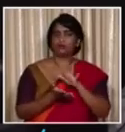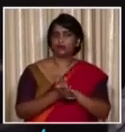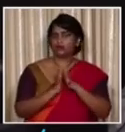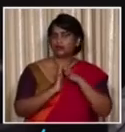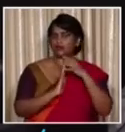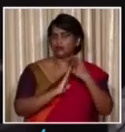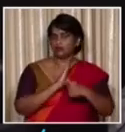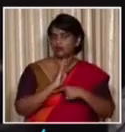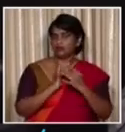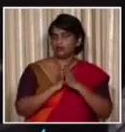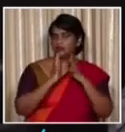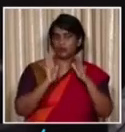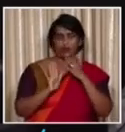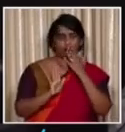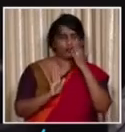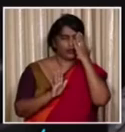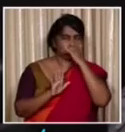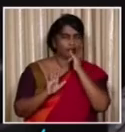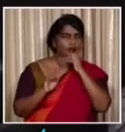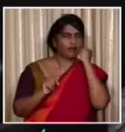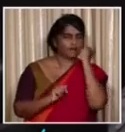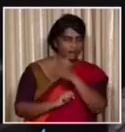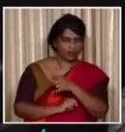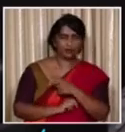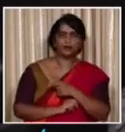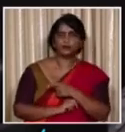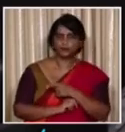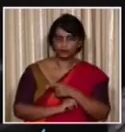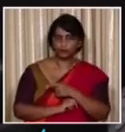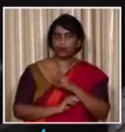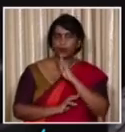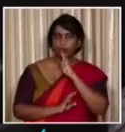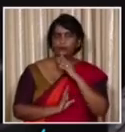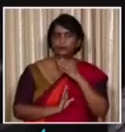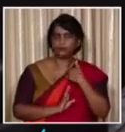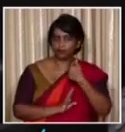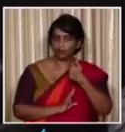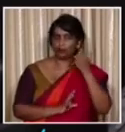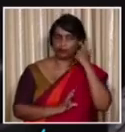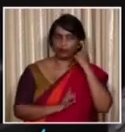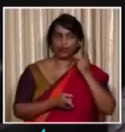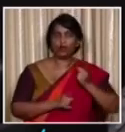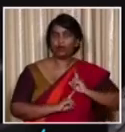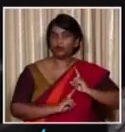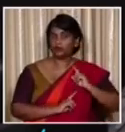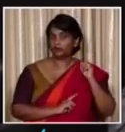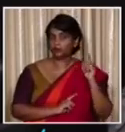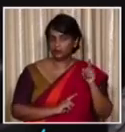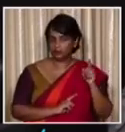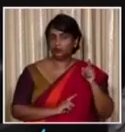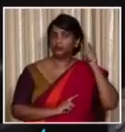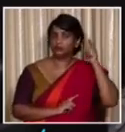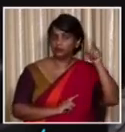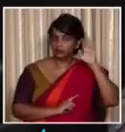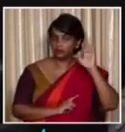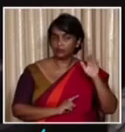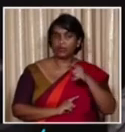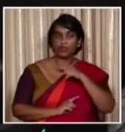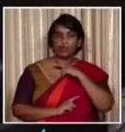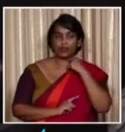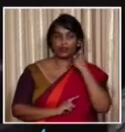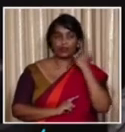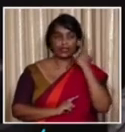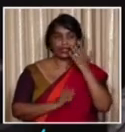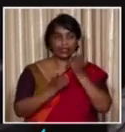විශාල අපකීර්තියක් අවමානයක් සිද්ධ කළා. සාමාන්‍යයෙන් අපි හොඳටම දන්නවා කැනඩාව කියන්නේ ඒ රටේ හිටපු රතු